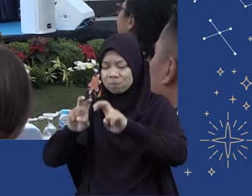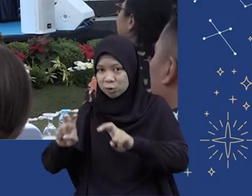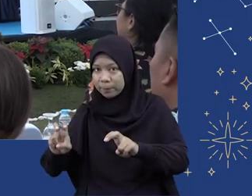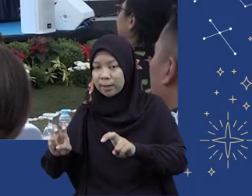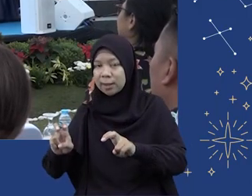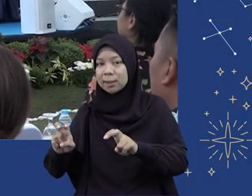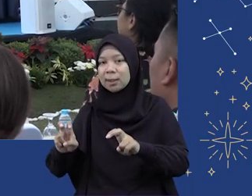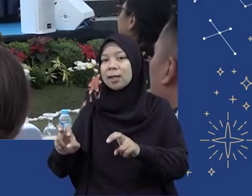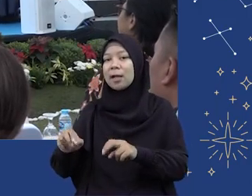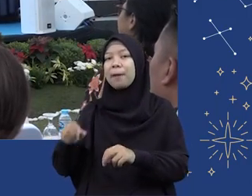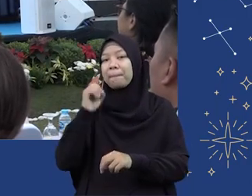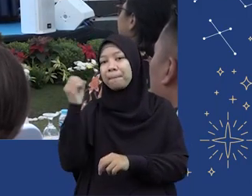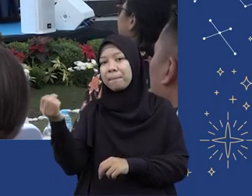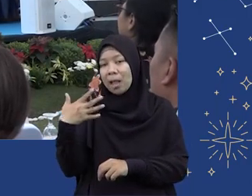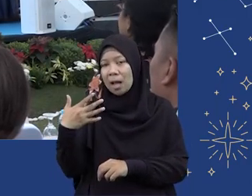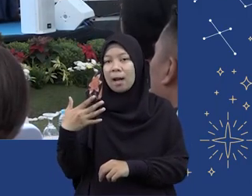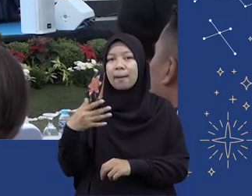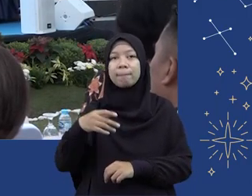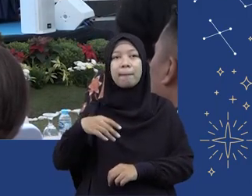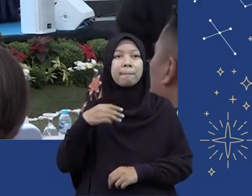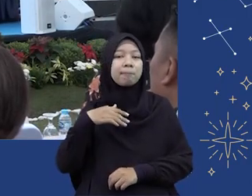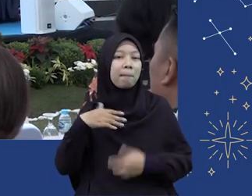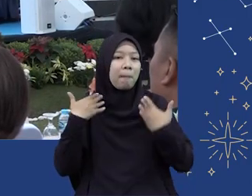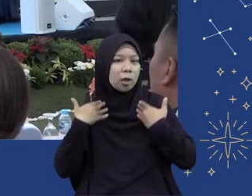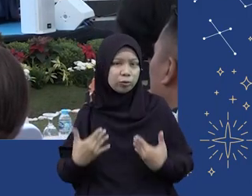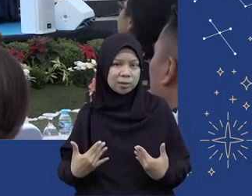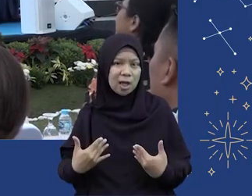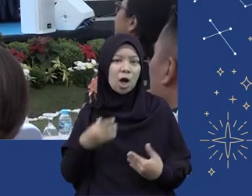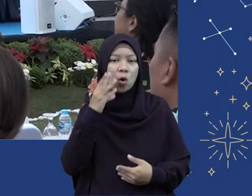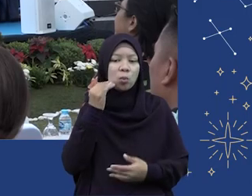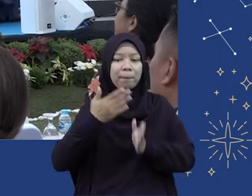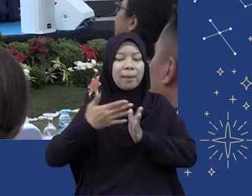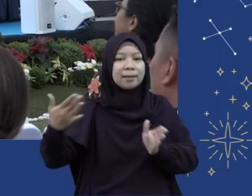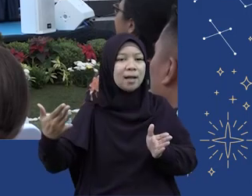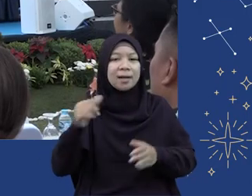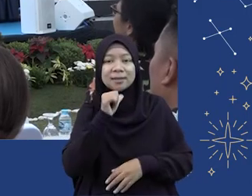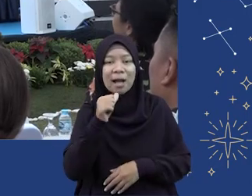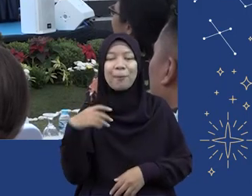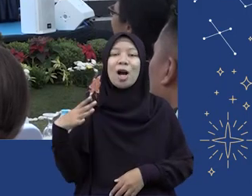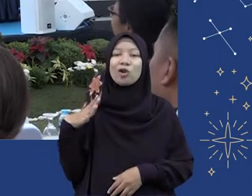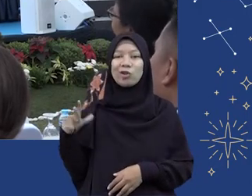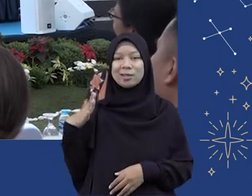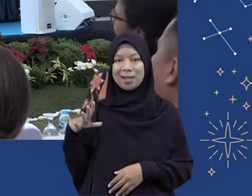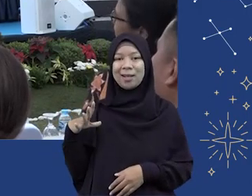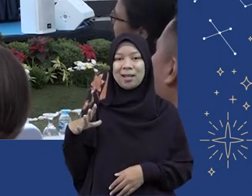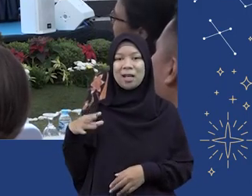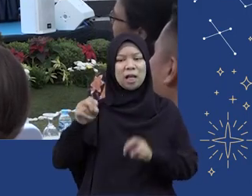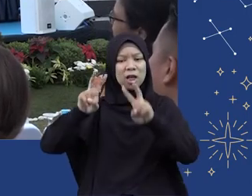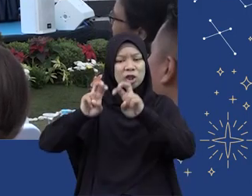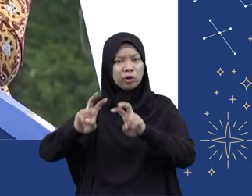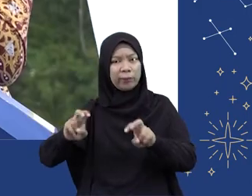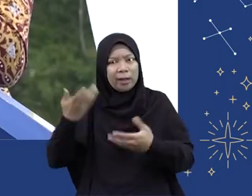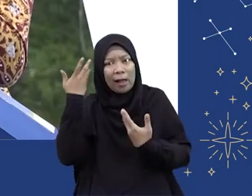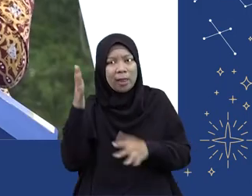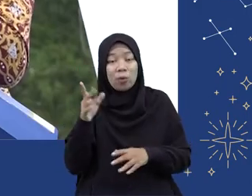yang paling panjang umur rata-rata adalah dosen saya nggak ngerti juga surveinya gimana ini bukan survei politik tapi katanya